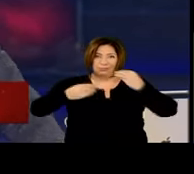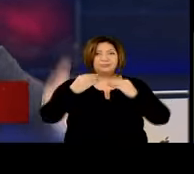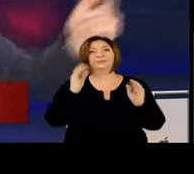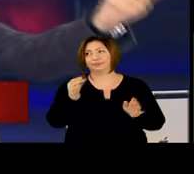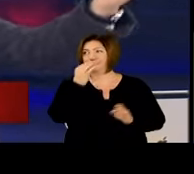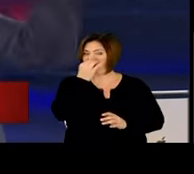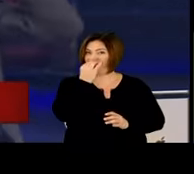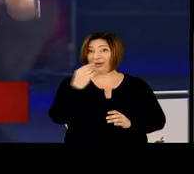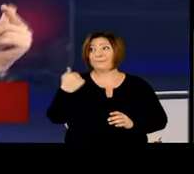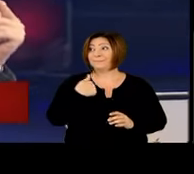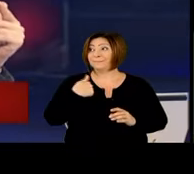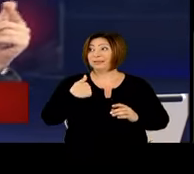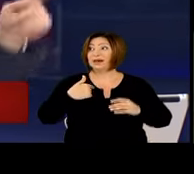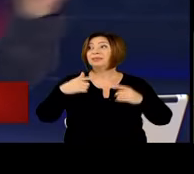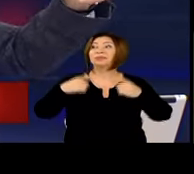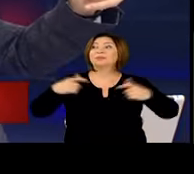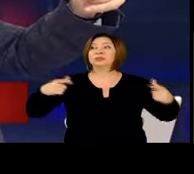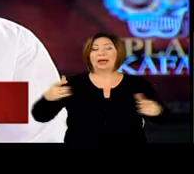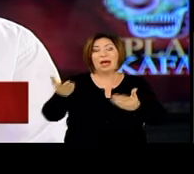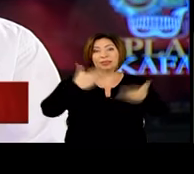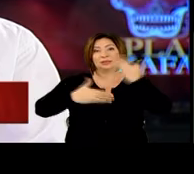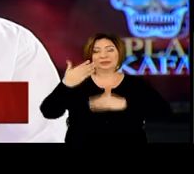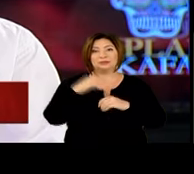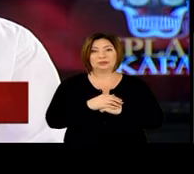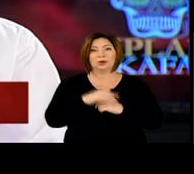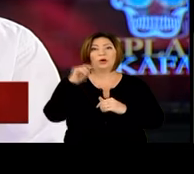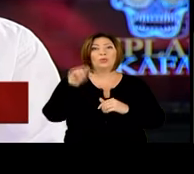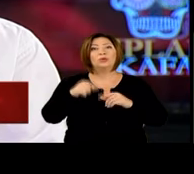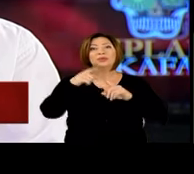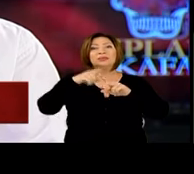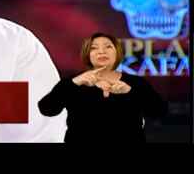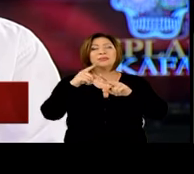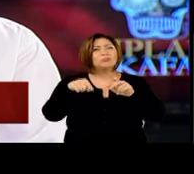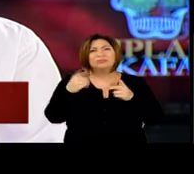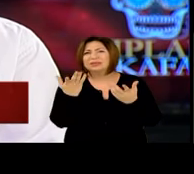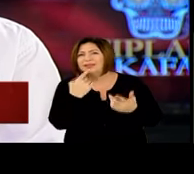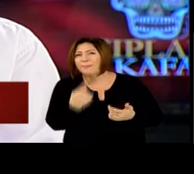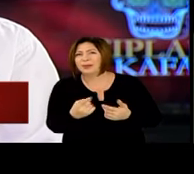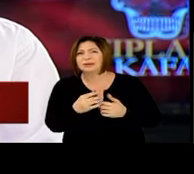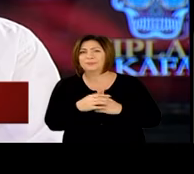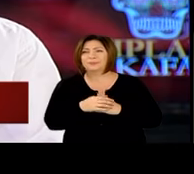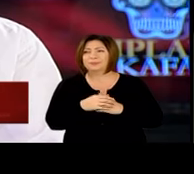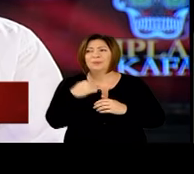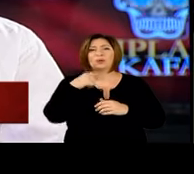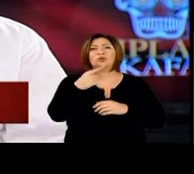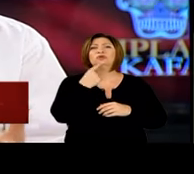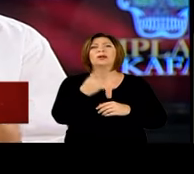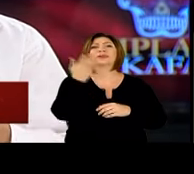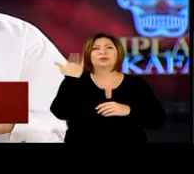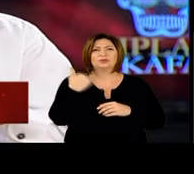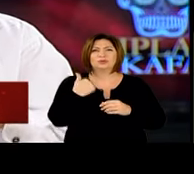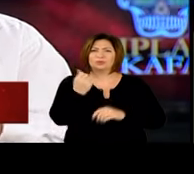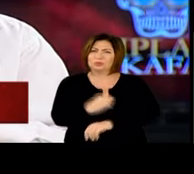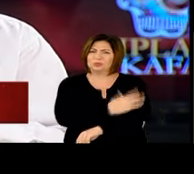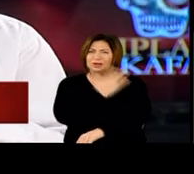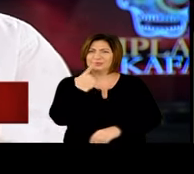filan. Ve bana tablacılıktan bahsettiniz. Doğru söylüyorum evet, değil doğru. Mi? Bu tablacılık hadisesi nedir Adana'da? Ben onu söylemeden önce ne kadar çok duygulandığımı